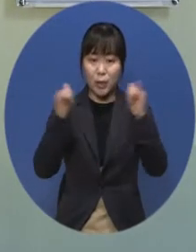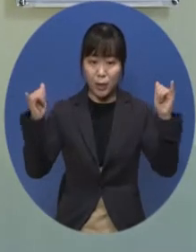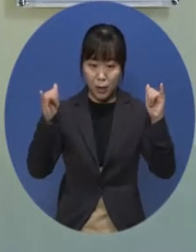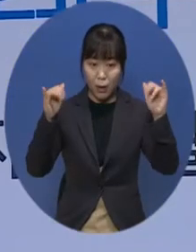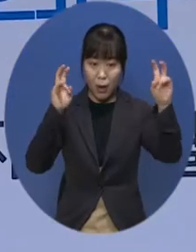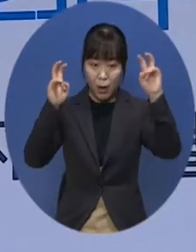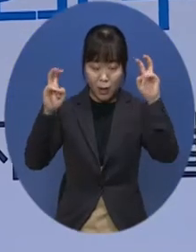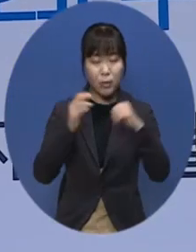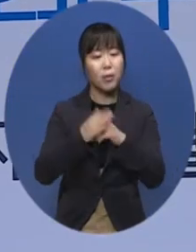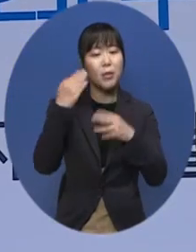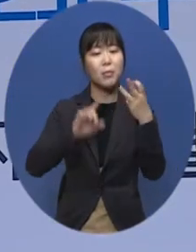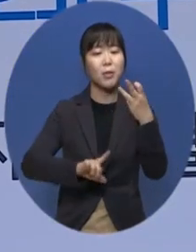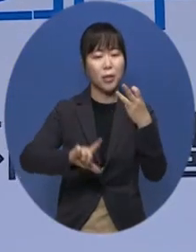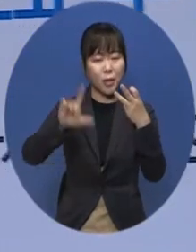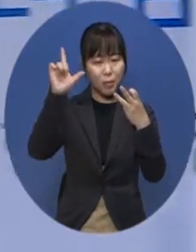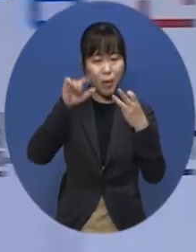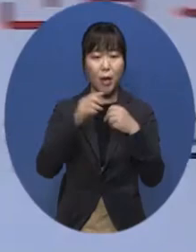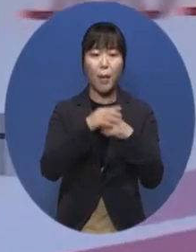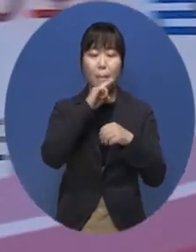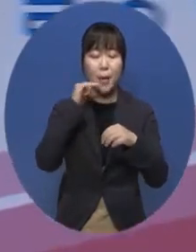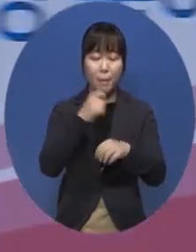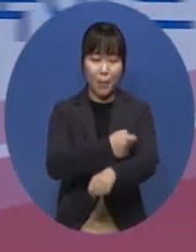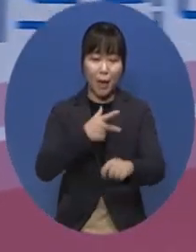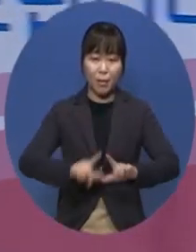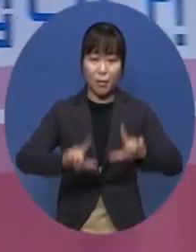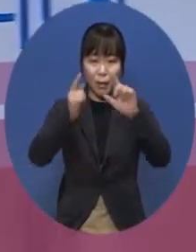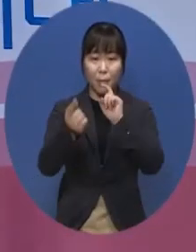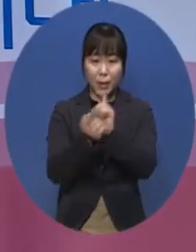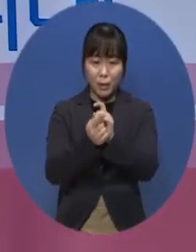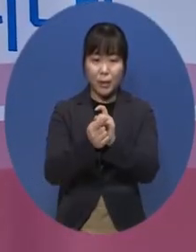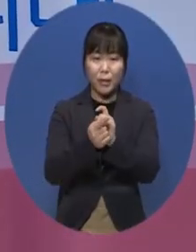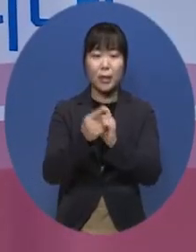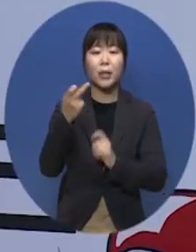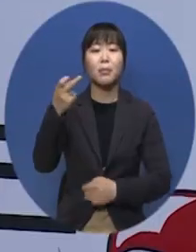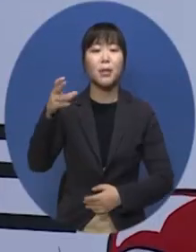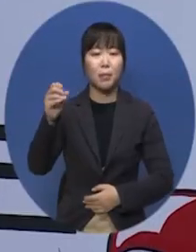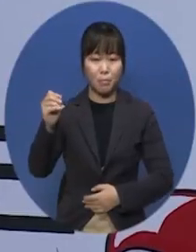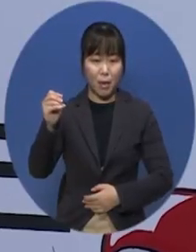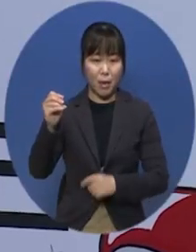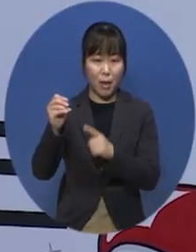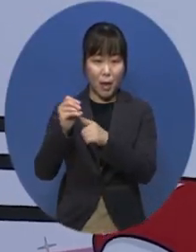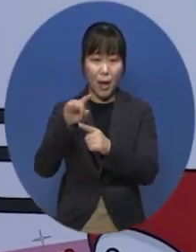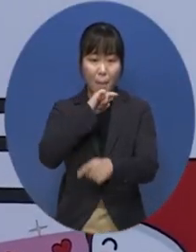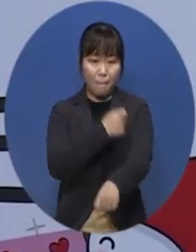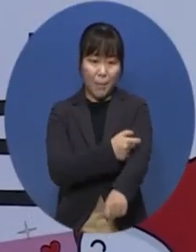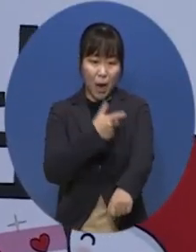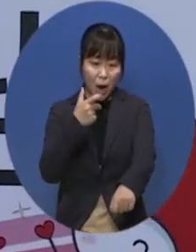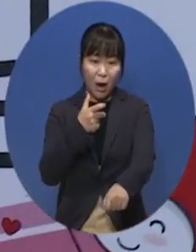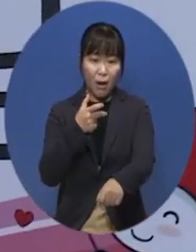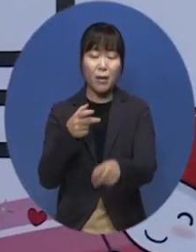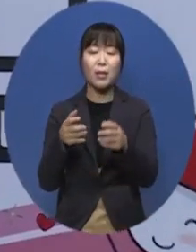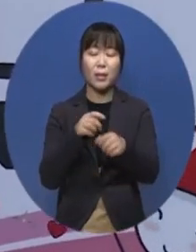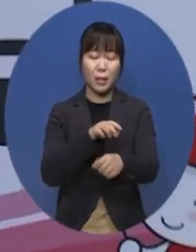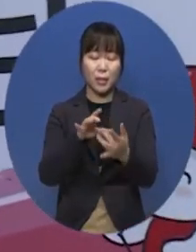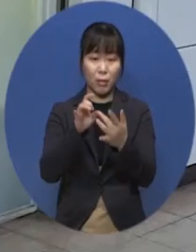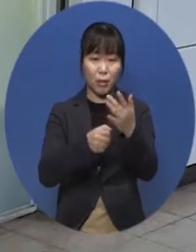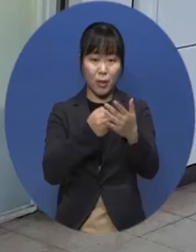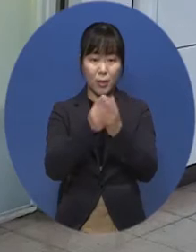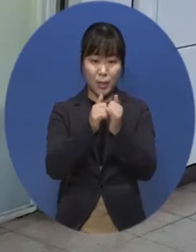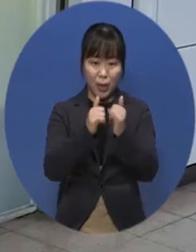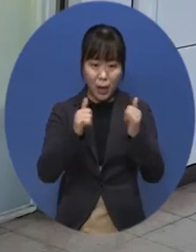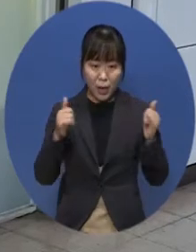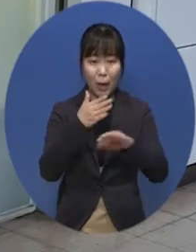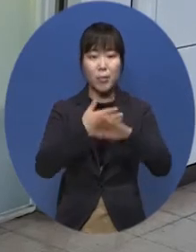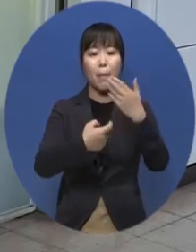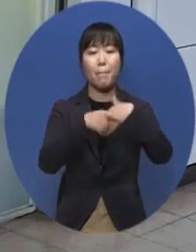지난 13일 헌혈의 날을 맞이해 올해 12만 번째 헌혈 기부권 선택자에게 감사의 마음을 담은